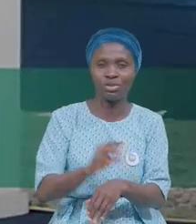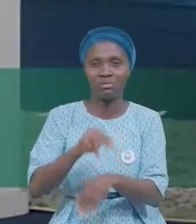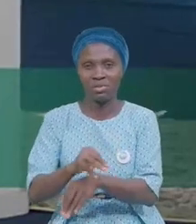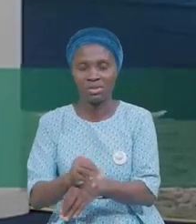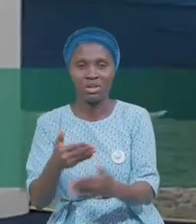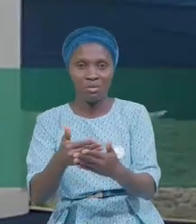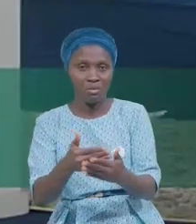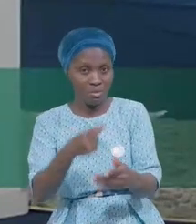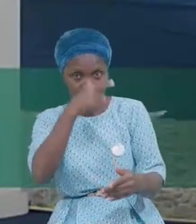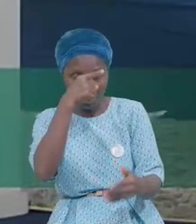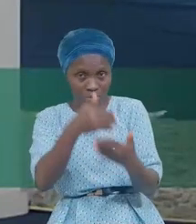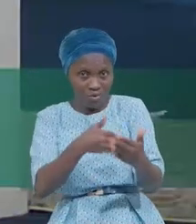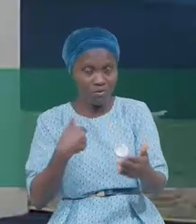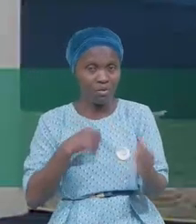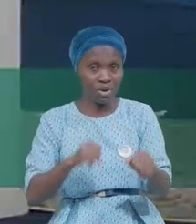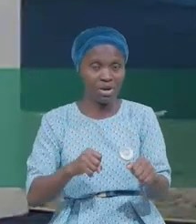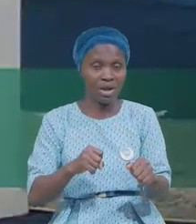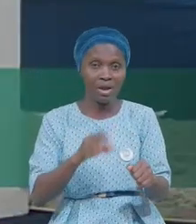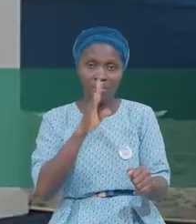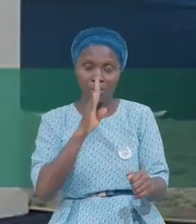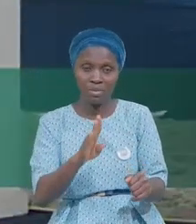sanctifié. Ces gens-là,